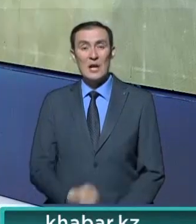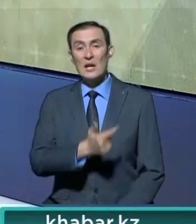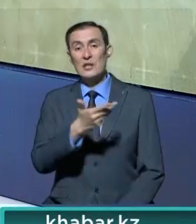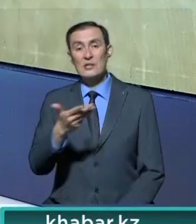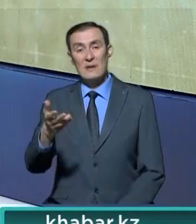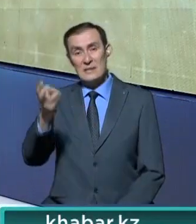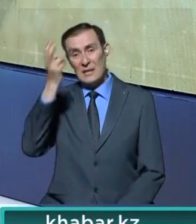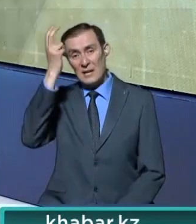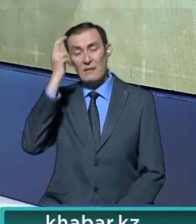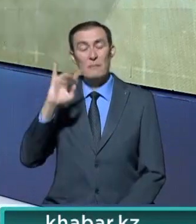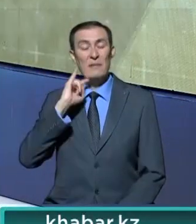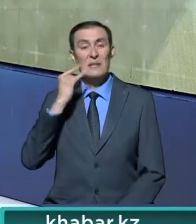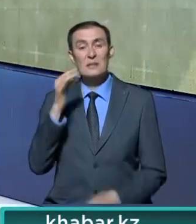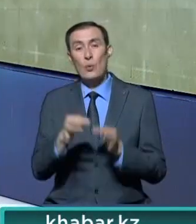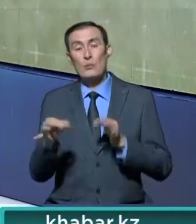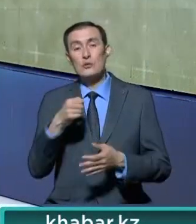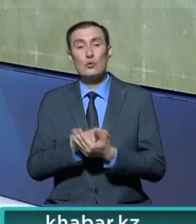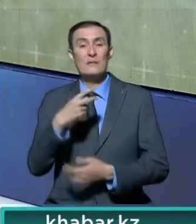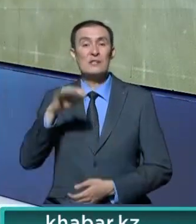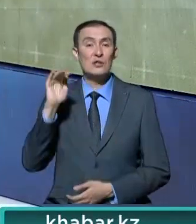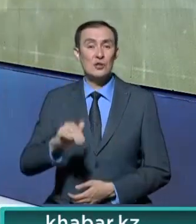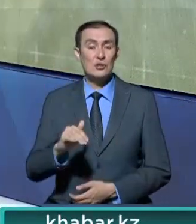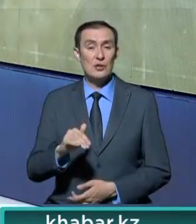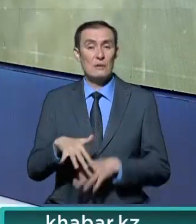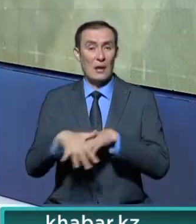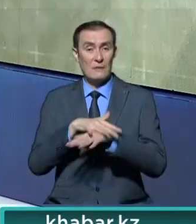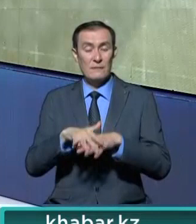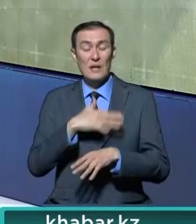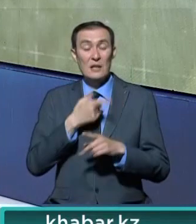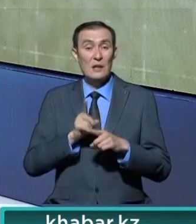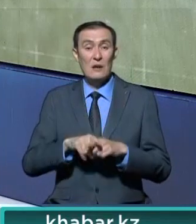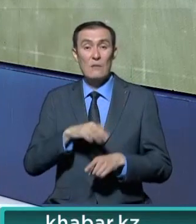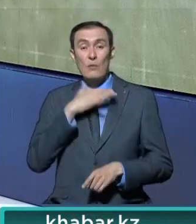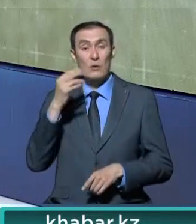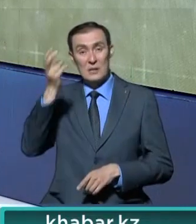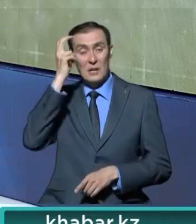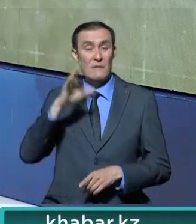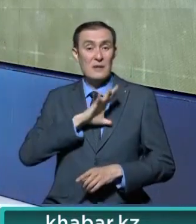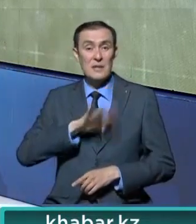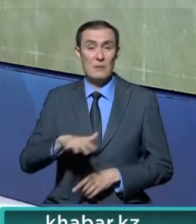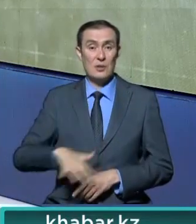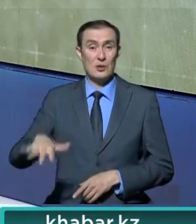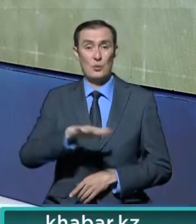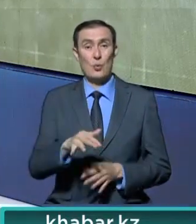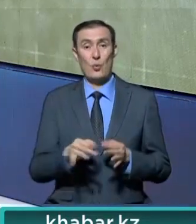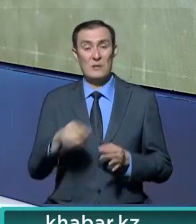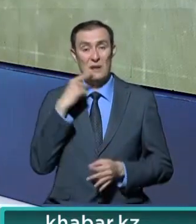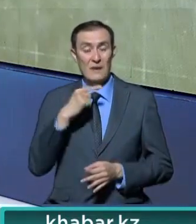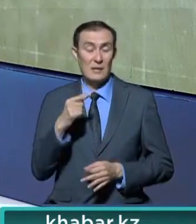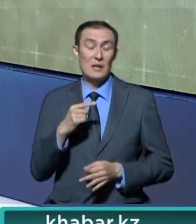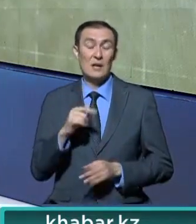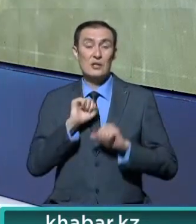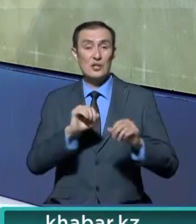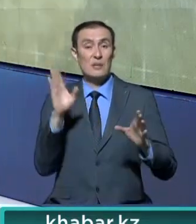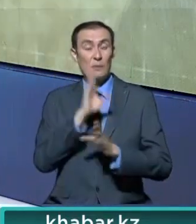Численность сайгака в Павлодарской области достигла 20 тысяч особей. В таком количестве краснокнижные никогда раньше не обитали на территории региона, говорят защитники